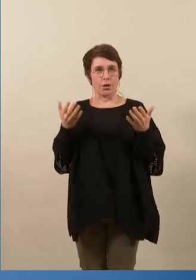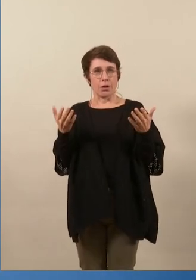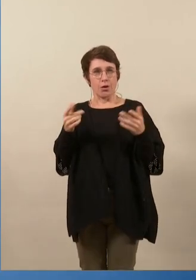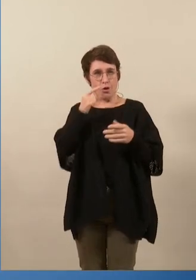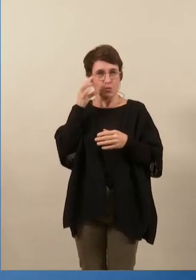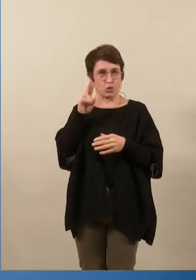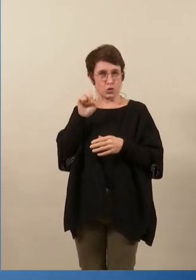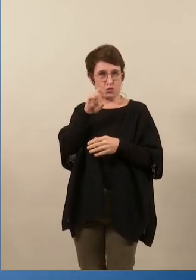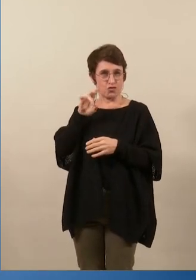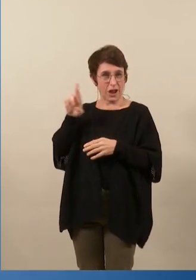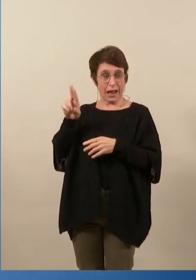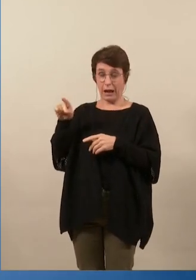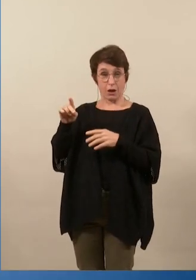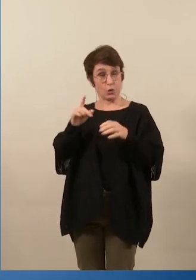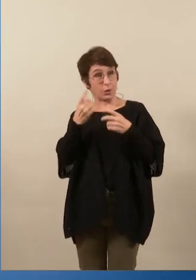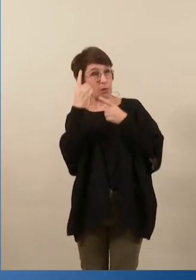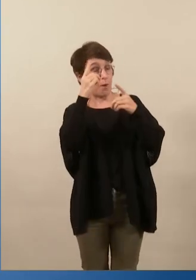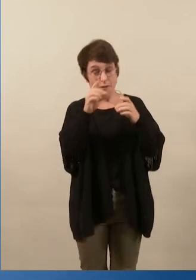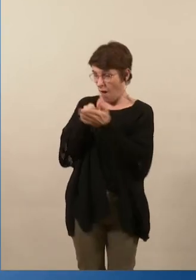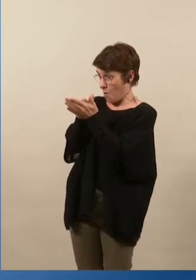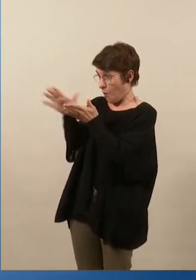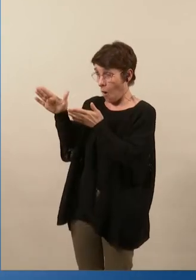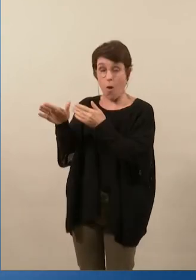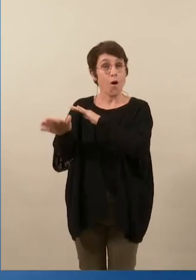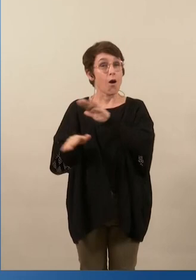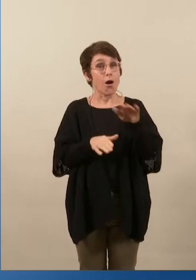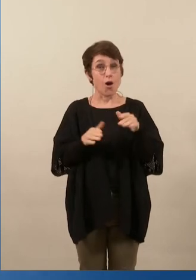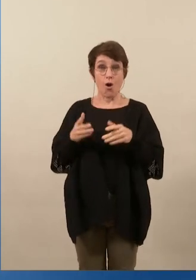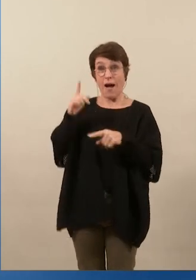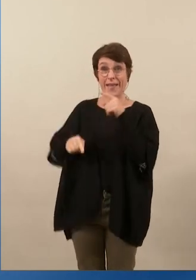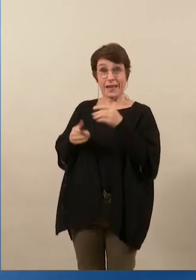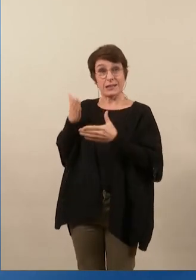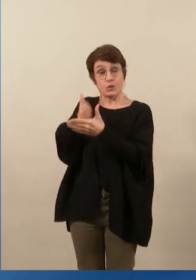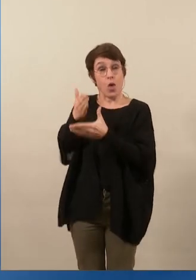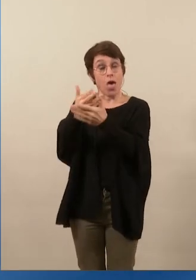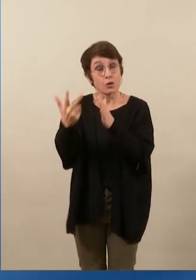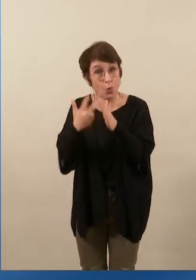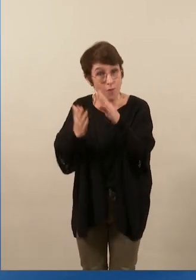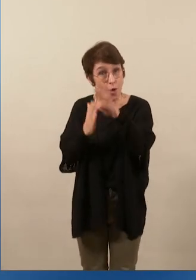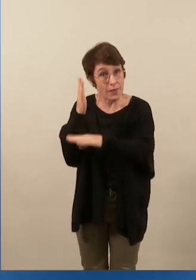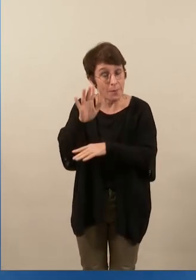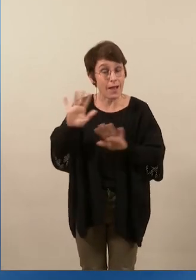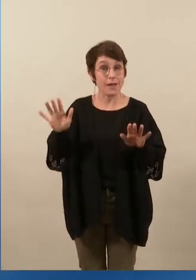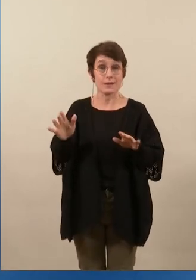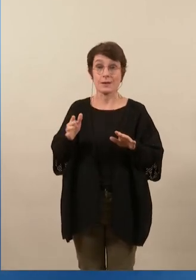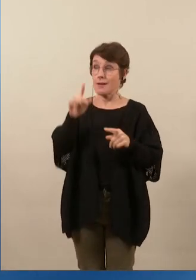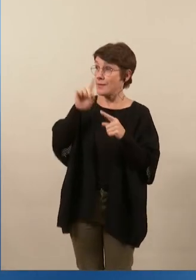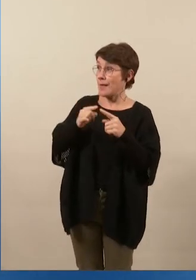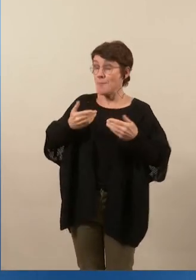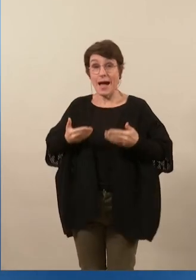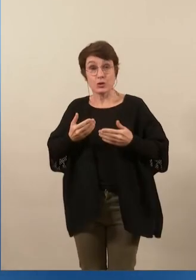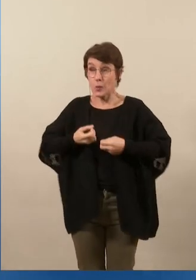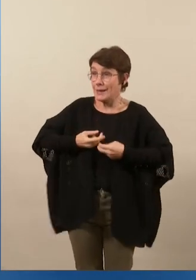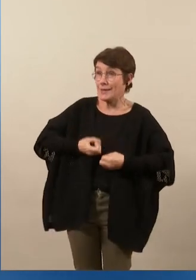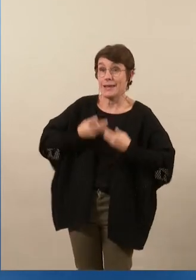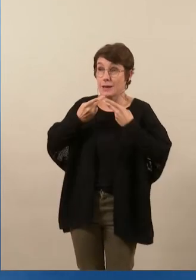toucher les ordres du jour fermés l'interdiction de parler plus de trois fois l'impossibilité d'évoquer une question d'actualité que le polite bureau